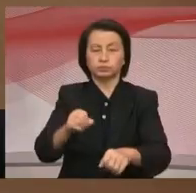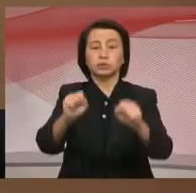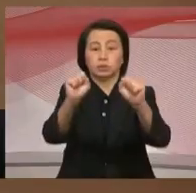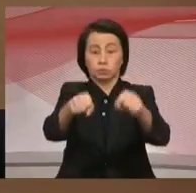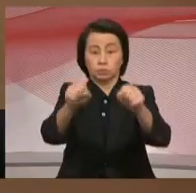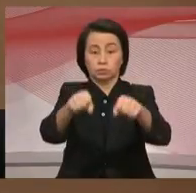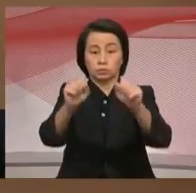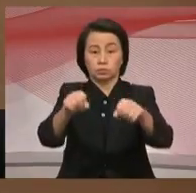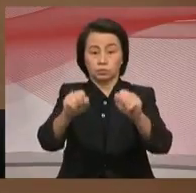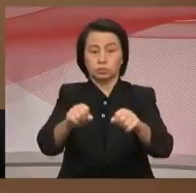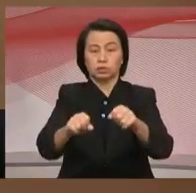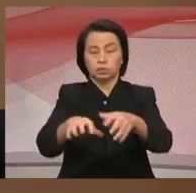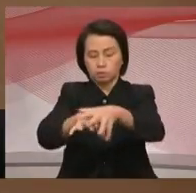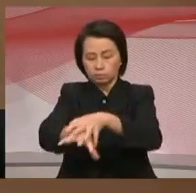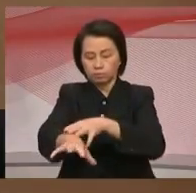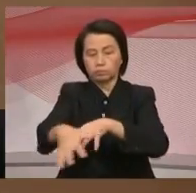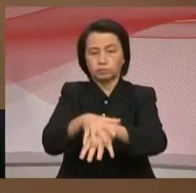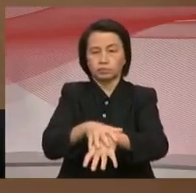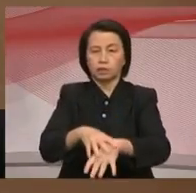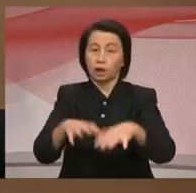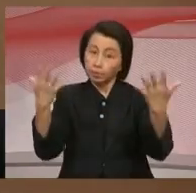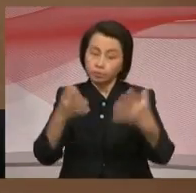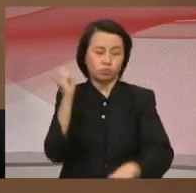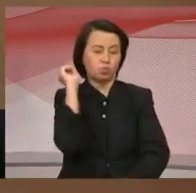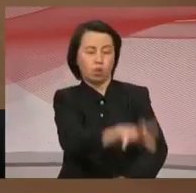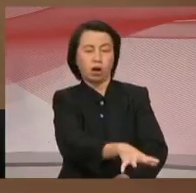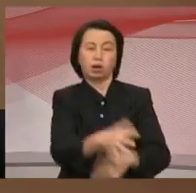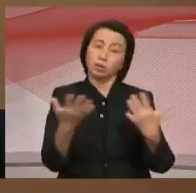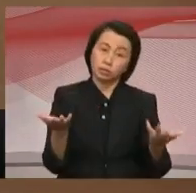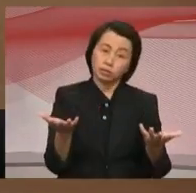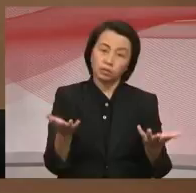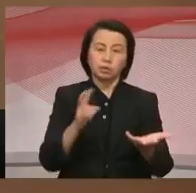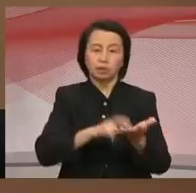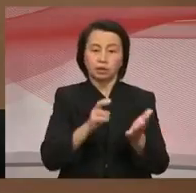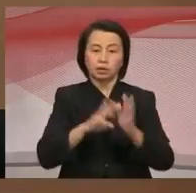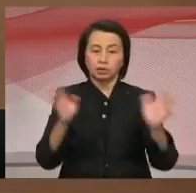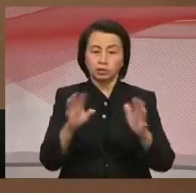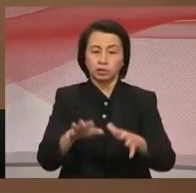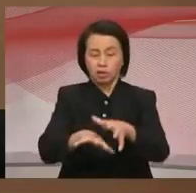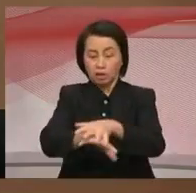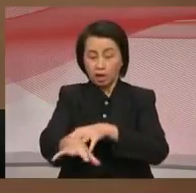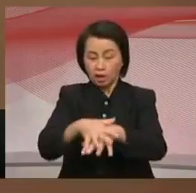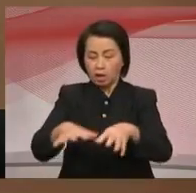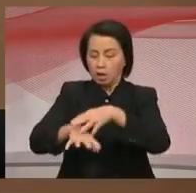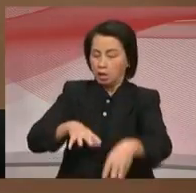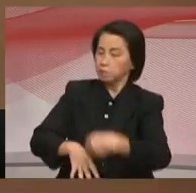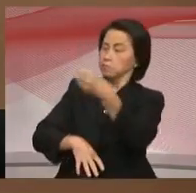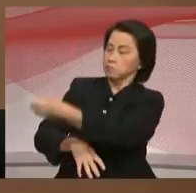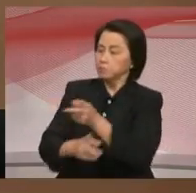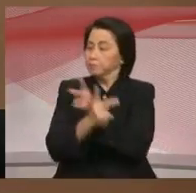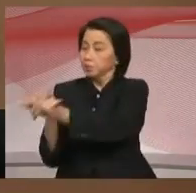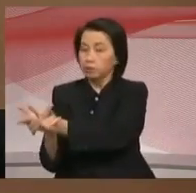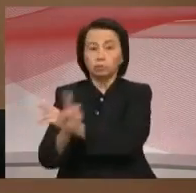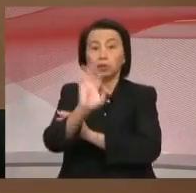boleh dikatakan sebagai ini, pakai buang, disposal. Pakai buang, makna jangan bergila-gila yang ini pula.